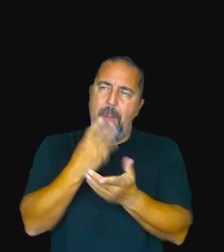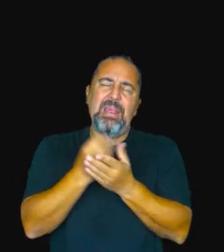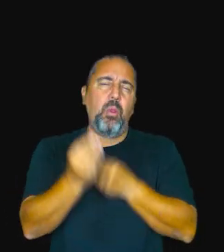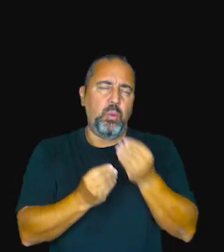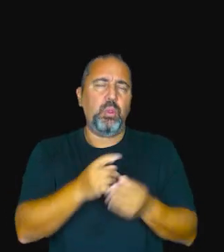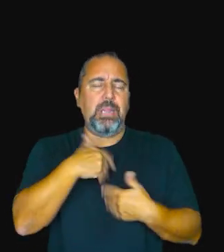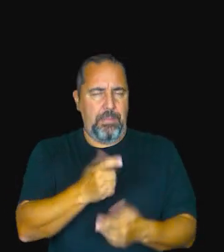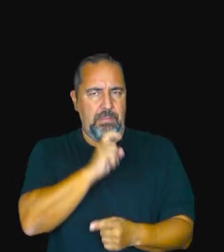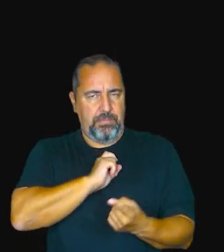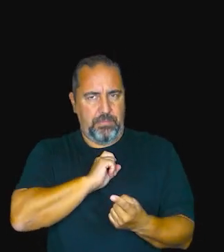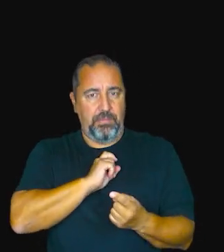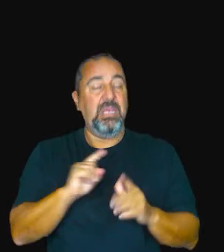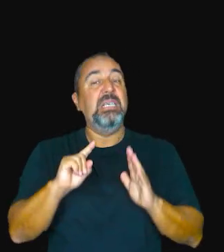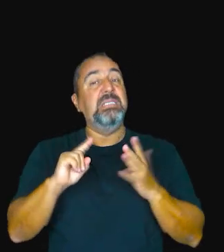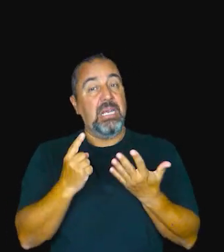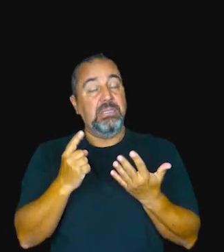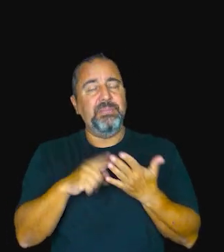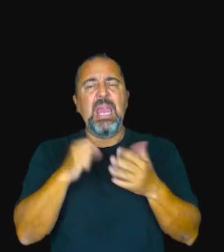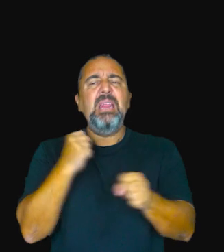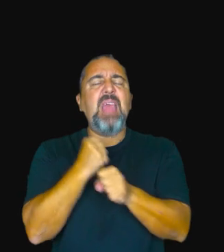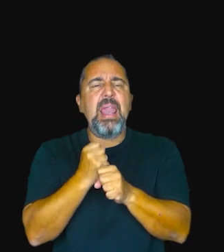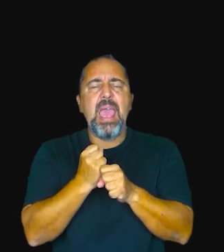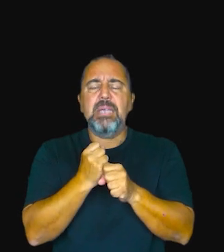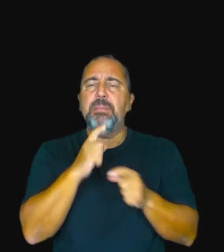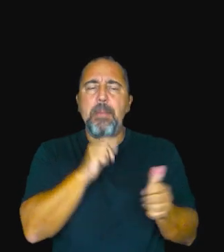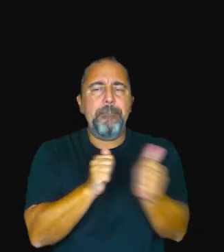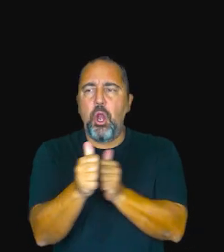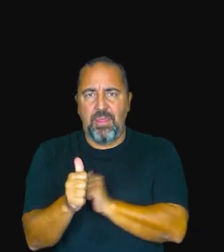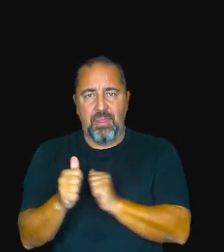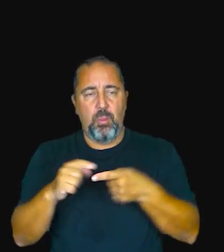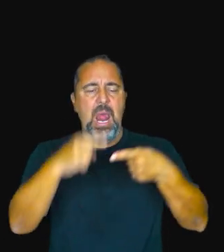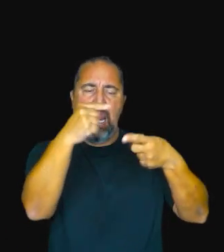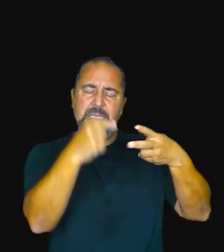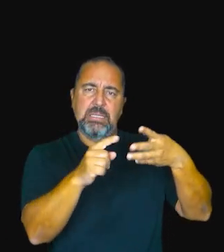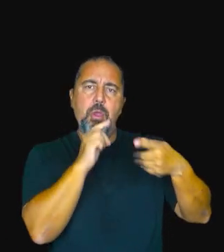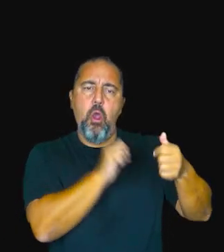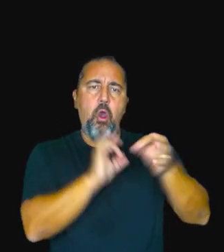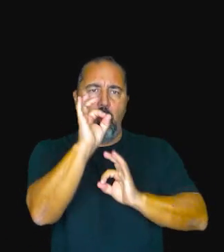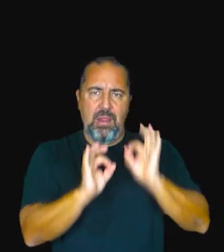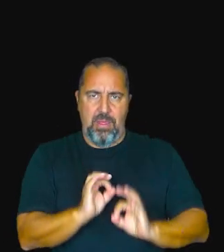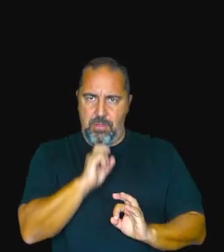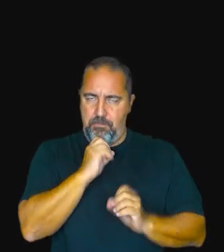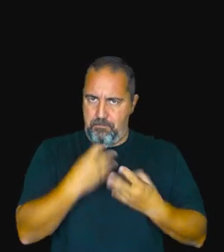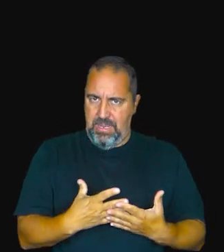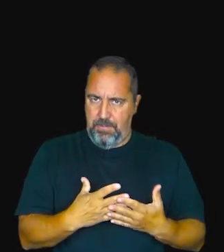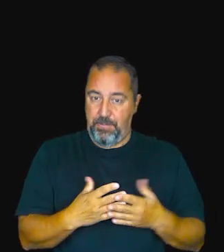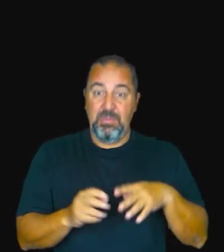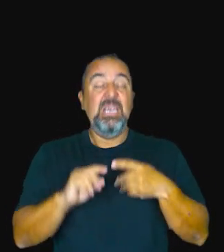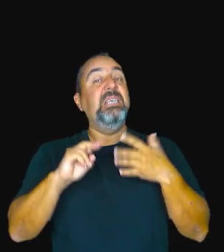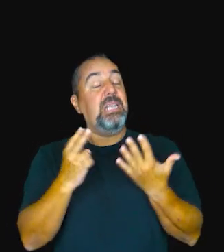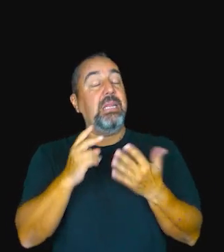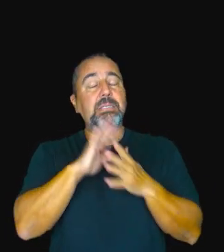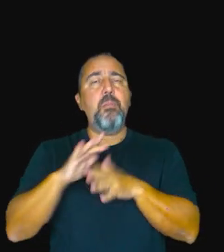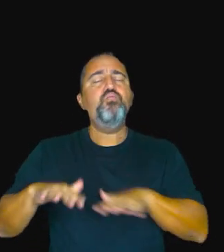6. Lehentasuna eman zereginei. Erabili zerrendak ondo antolatzeko. 7. Mugitu zaitez. Pantaila